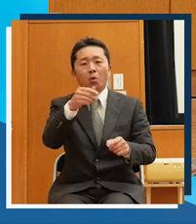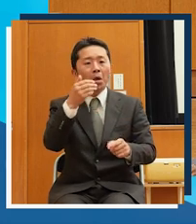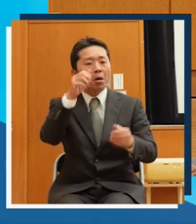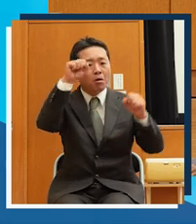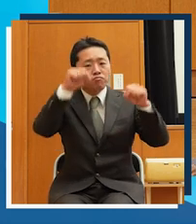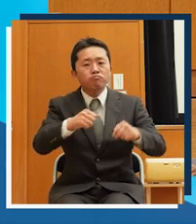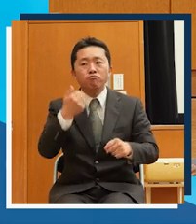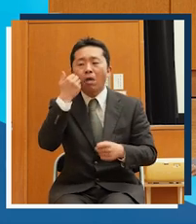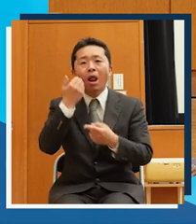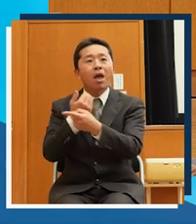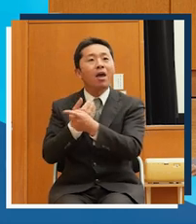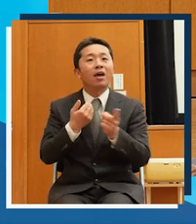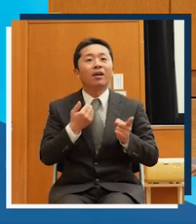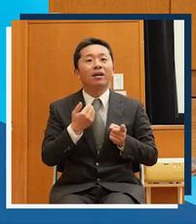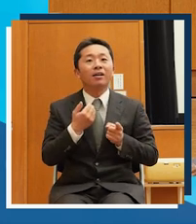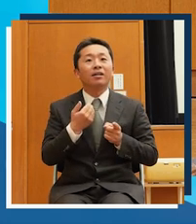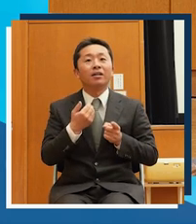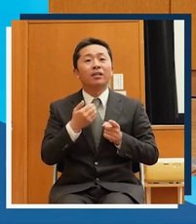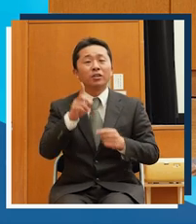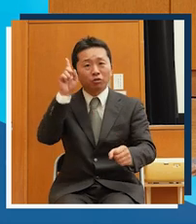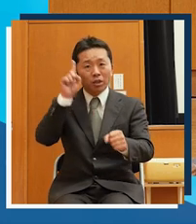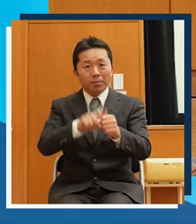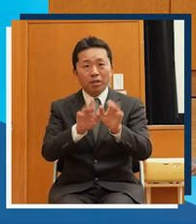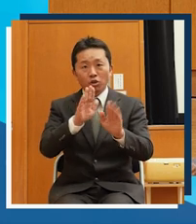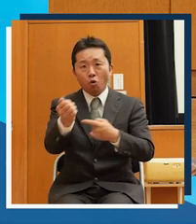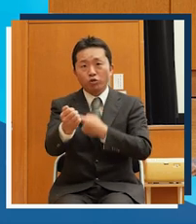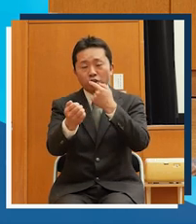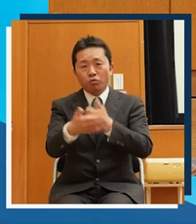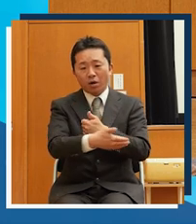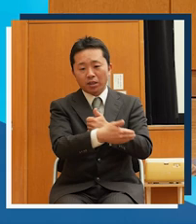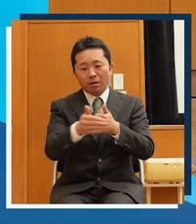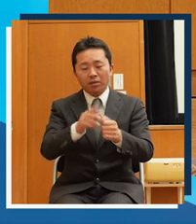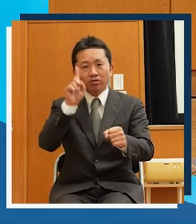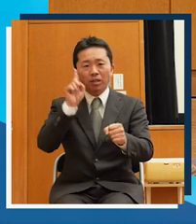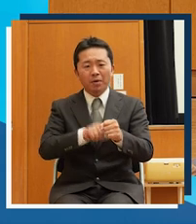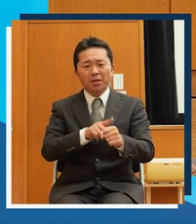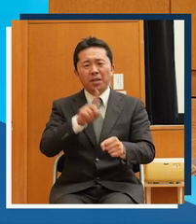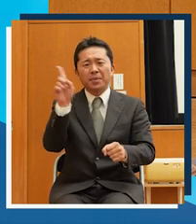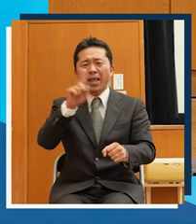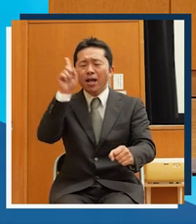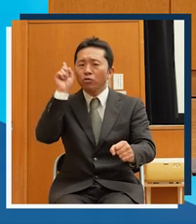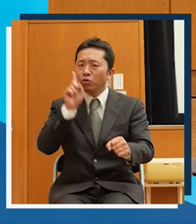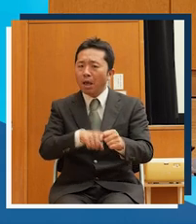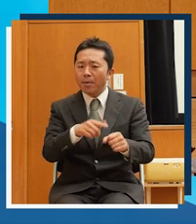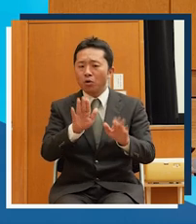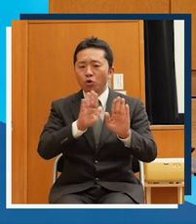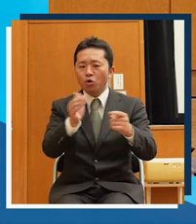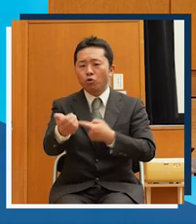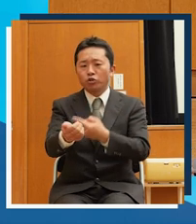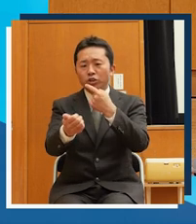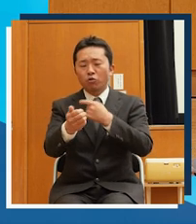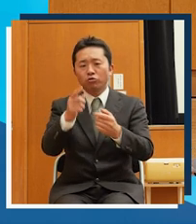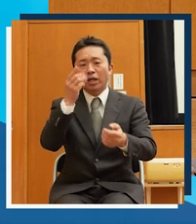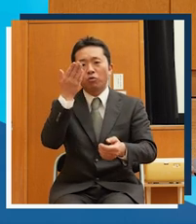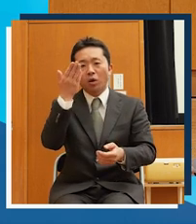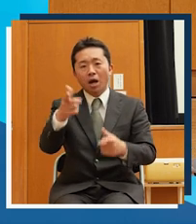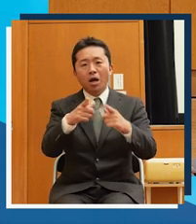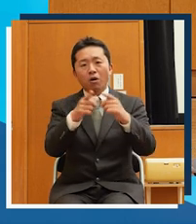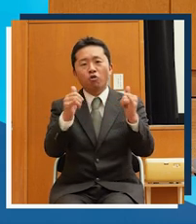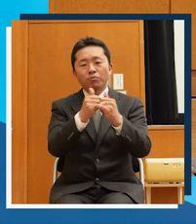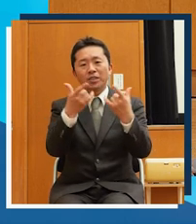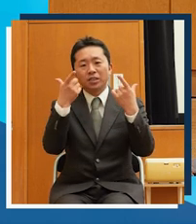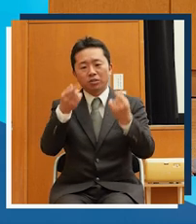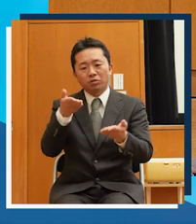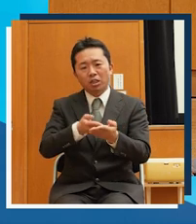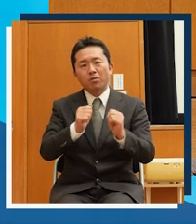したのかという問題その中で抑止力が保たれるとしたら一体何のための抑止なのかということを国民にしっかり話をしてるのかということ